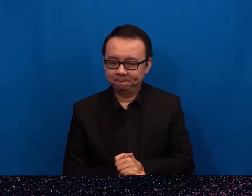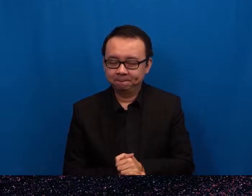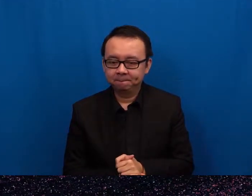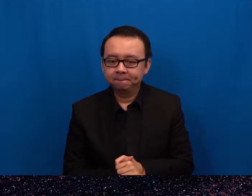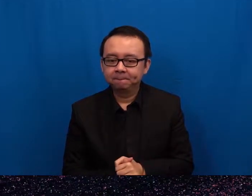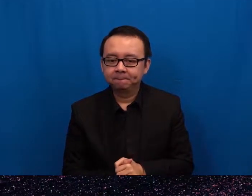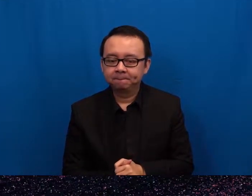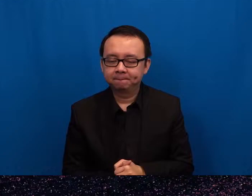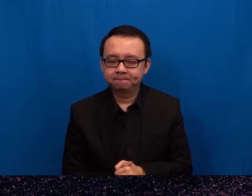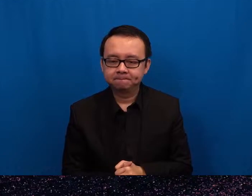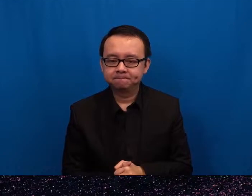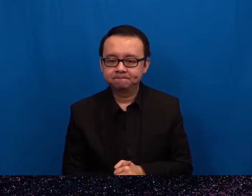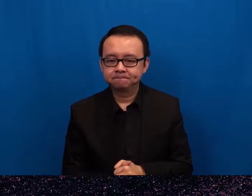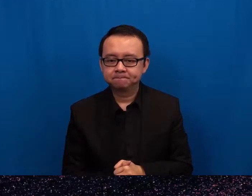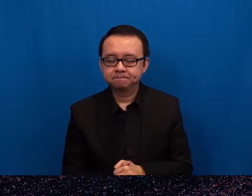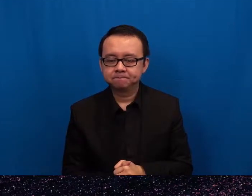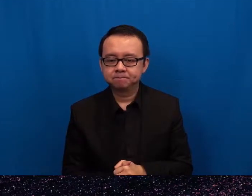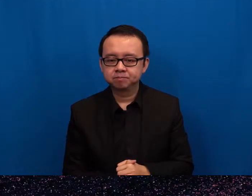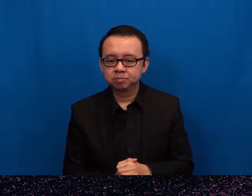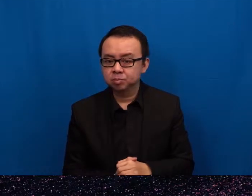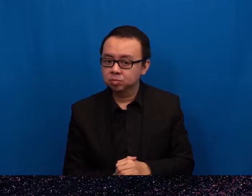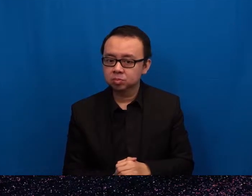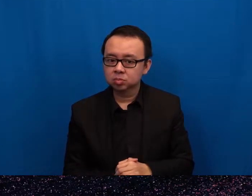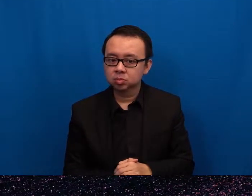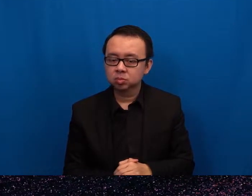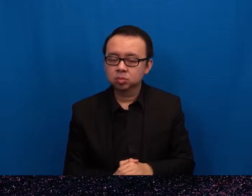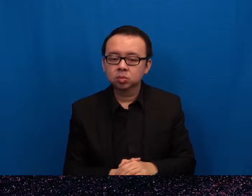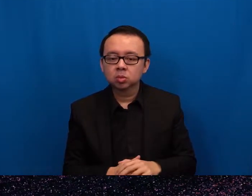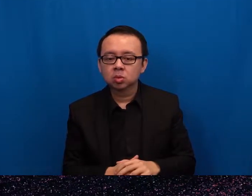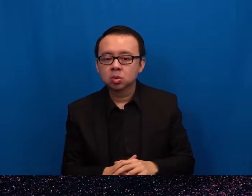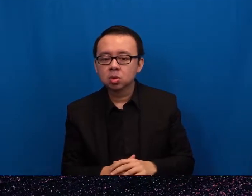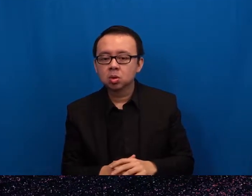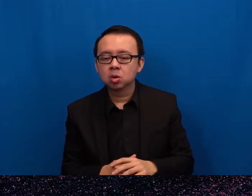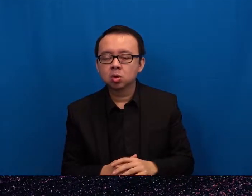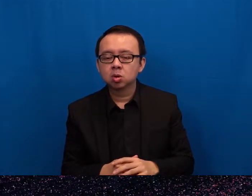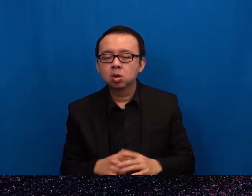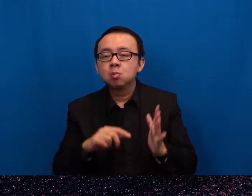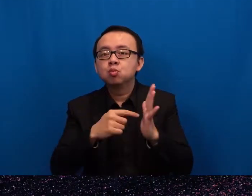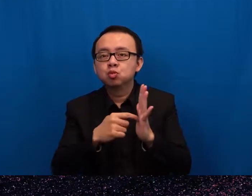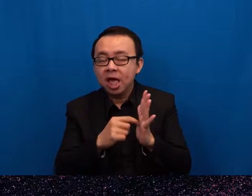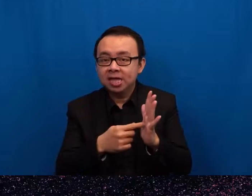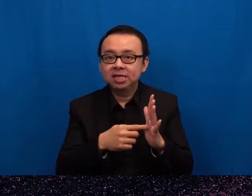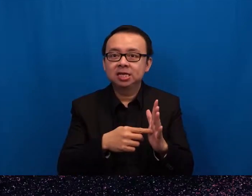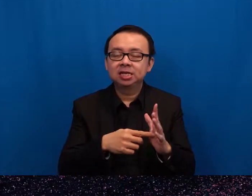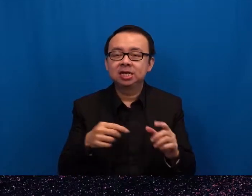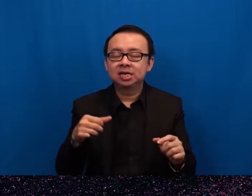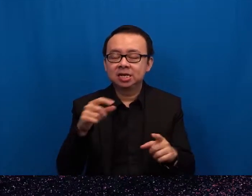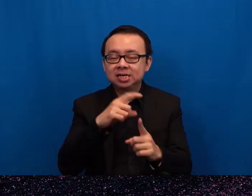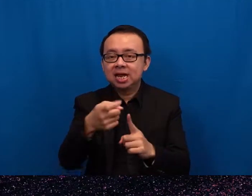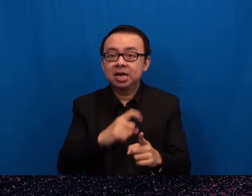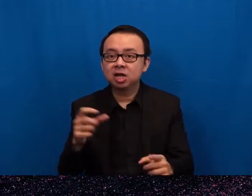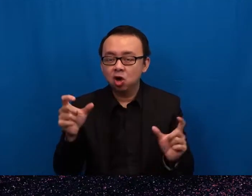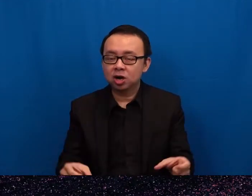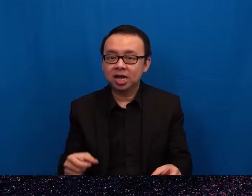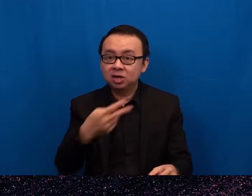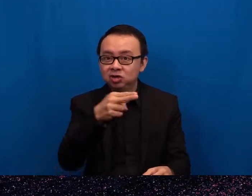murid Kristus. Dimulai dengan orang Indonesia, demikian pula diikuti nanti bergabung orang-orang Australia.